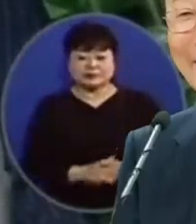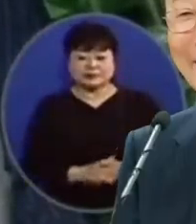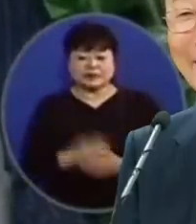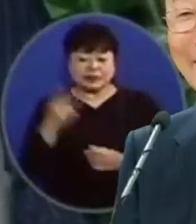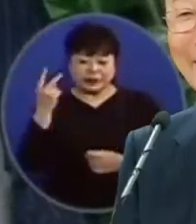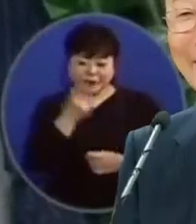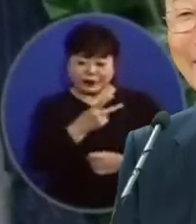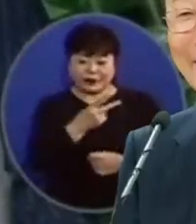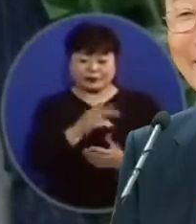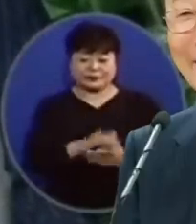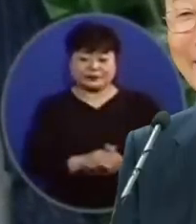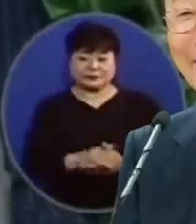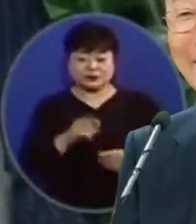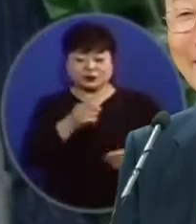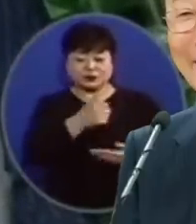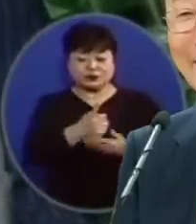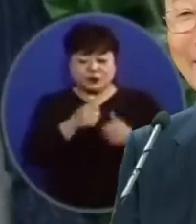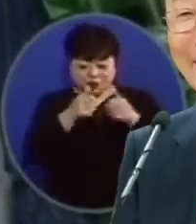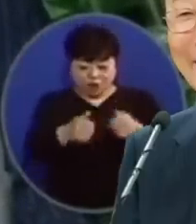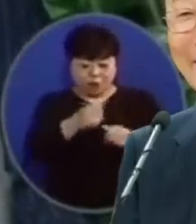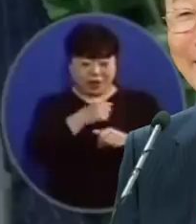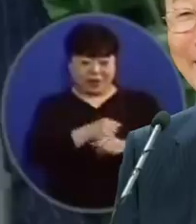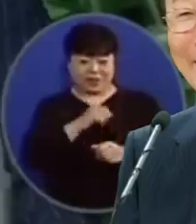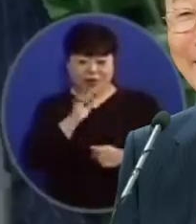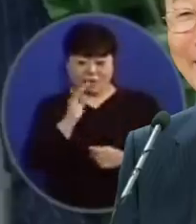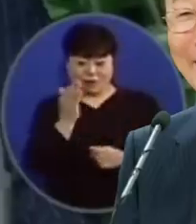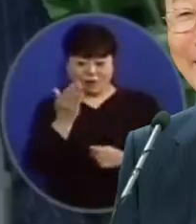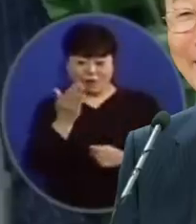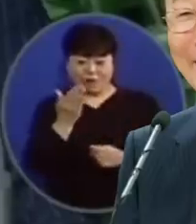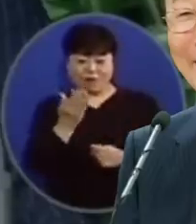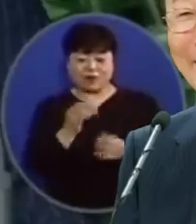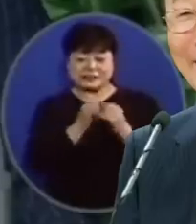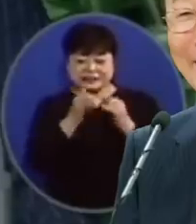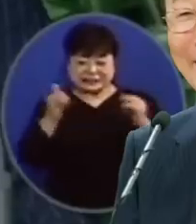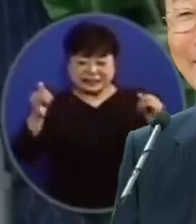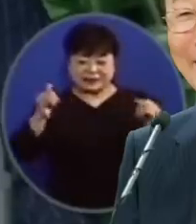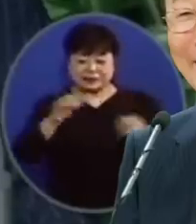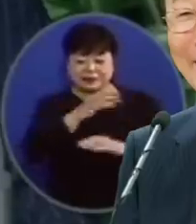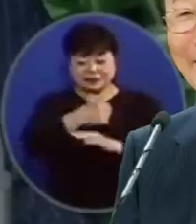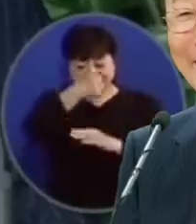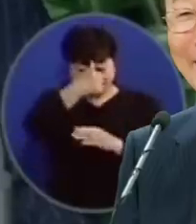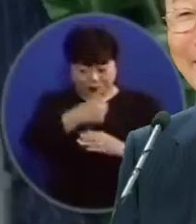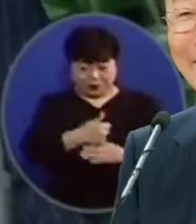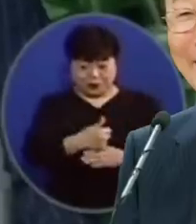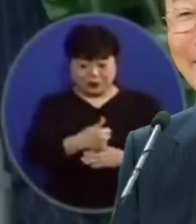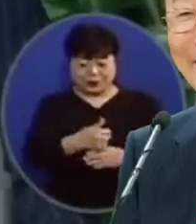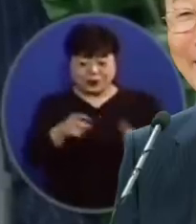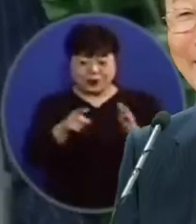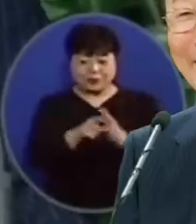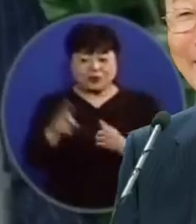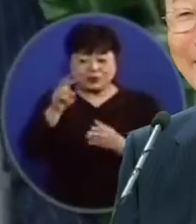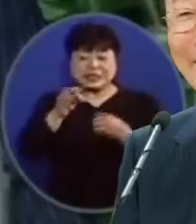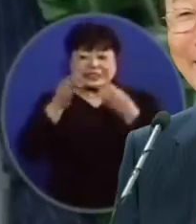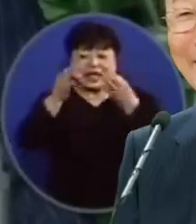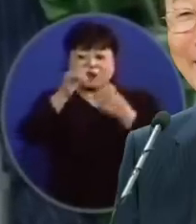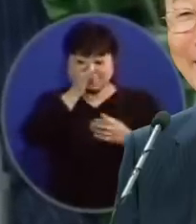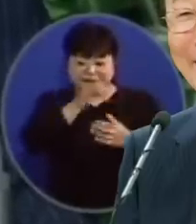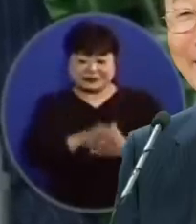그리고 구주로 경배되고 사람들이 그리스도를 믿고 찬양하고